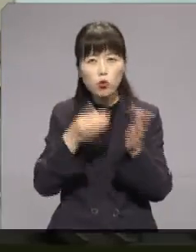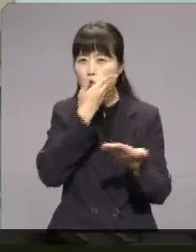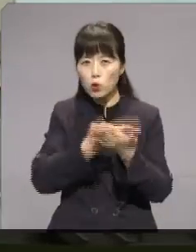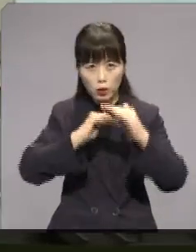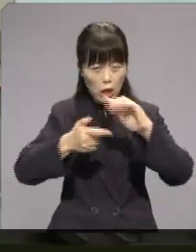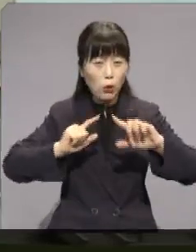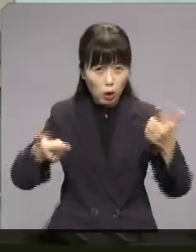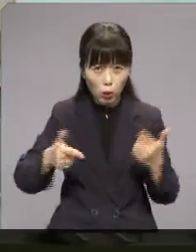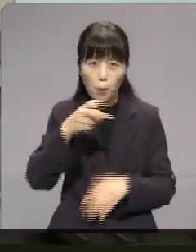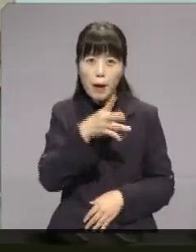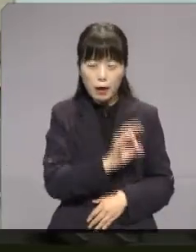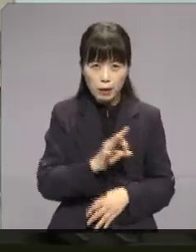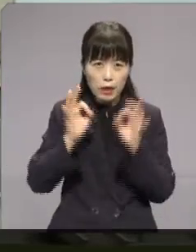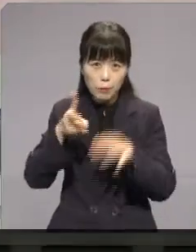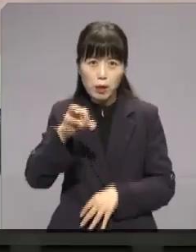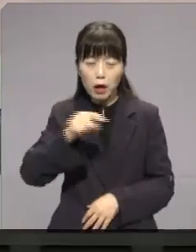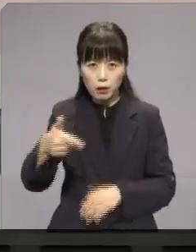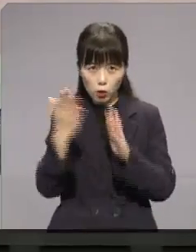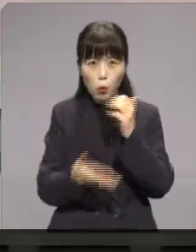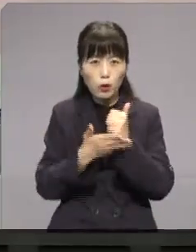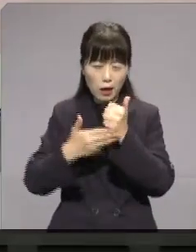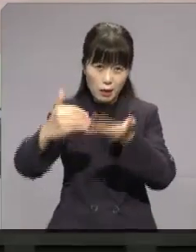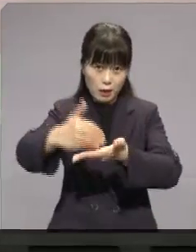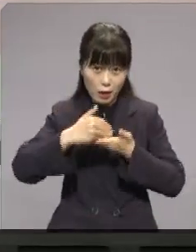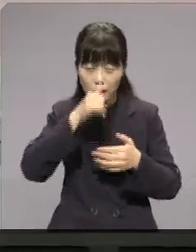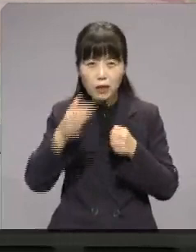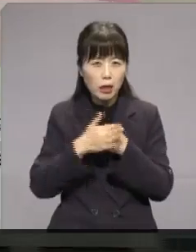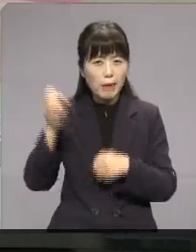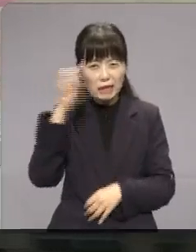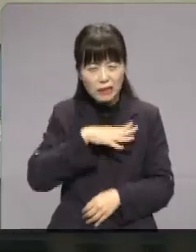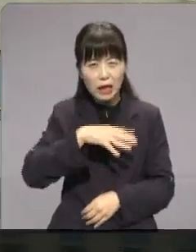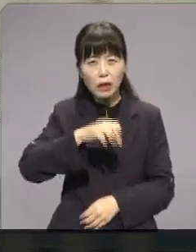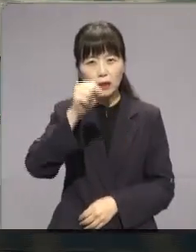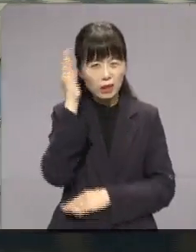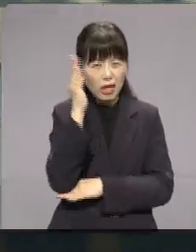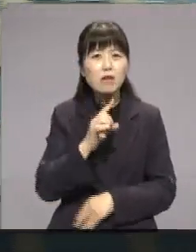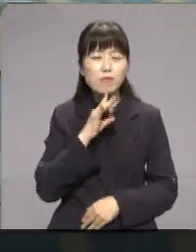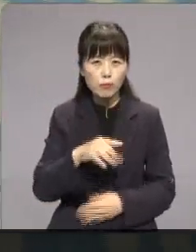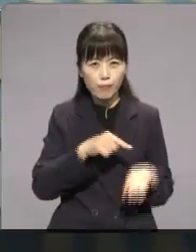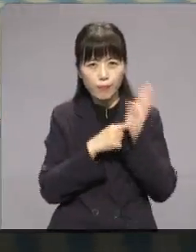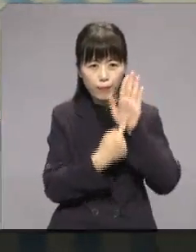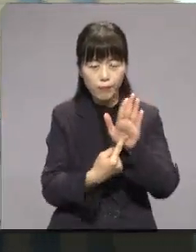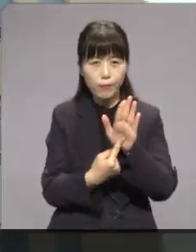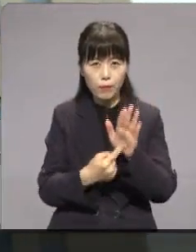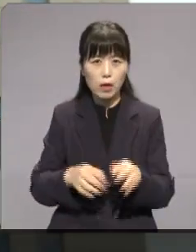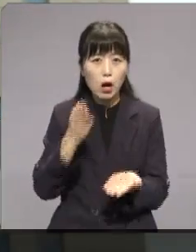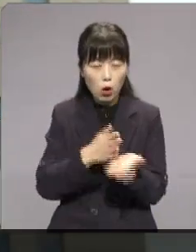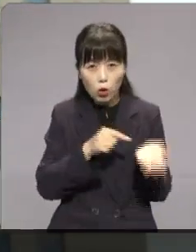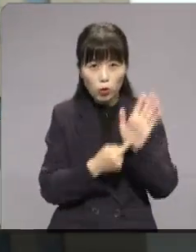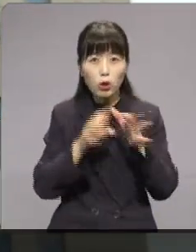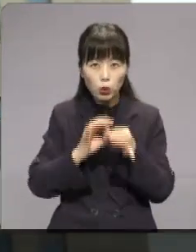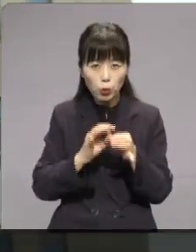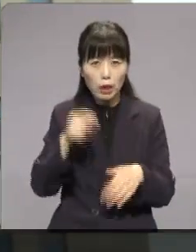아니었고 명시가 김영선 후보 공천을 계속 이야기하니까 그저 좋게 이야기한 것뿐이라고 설명했습니다 언론 공지를